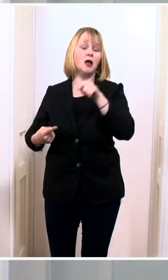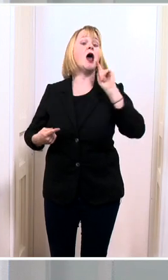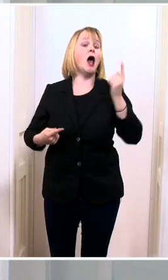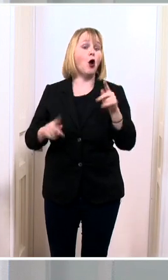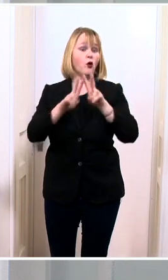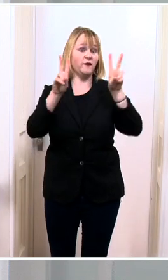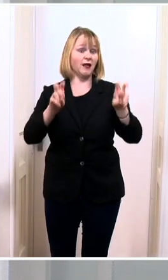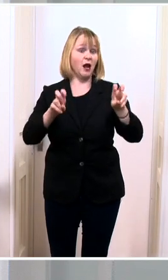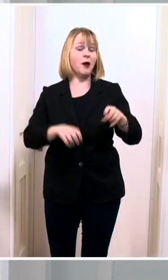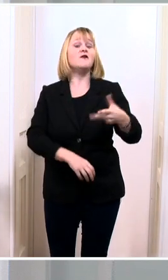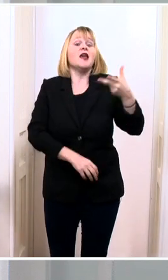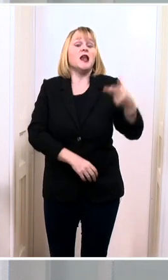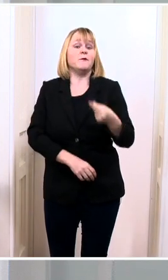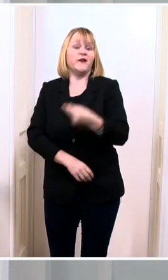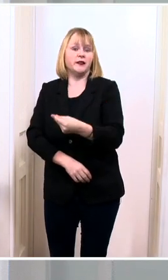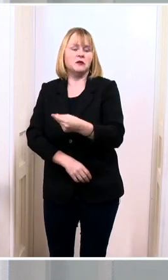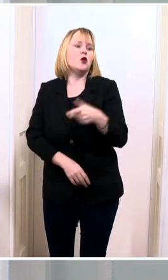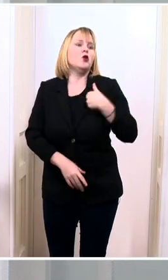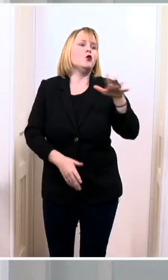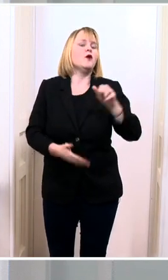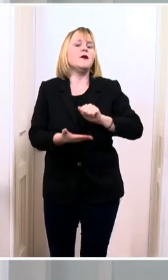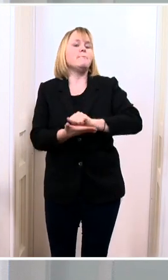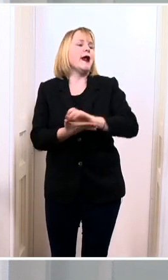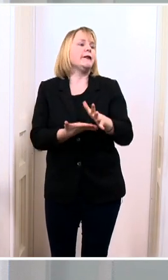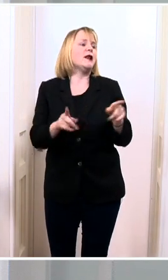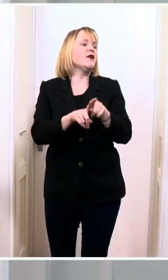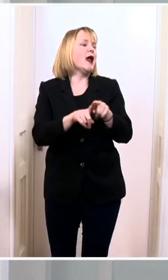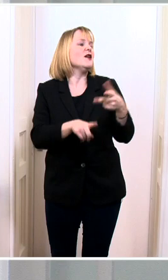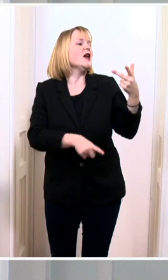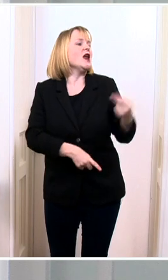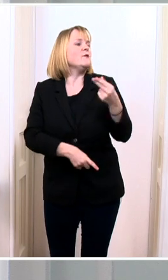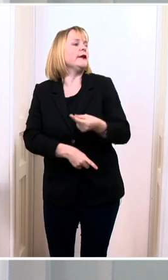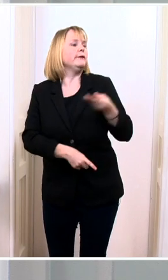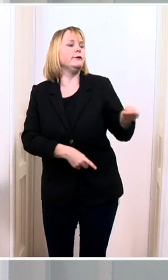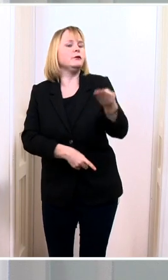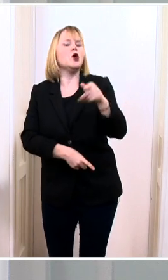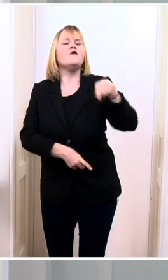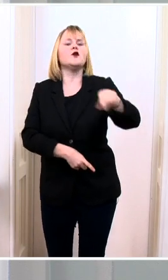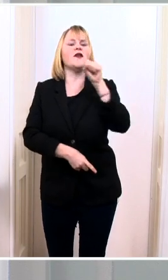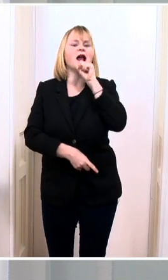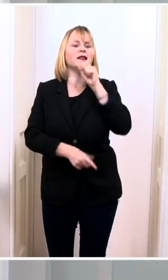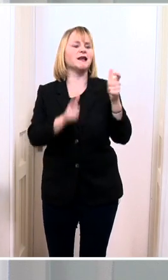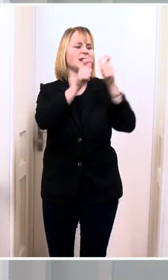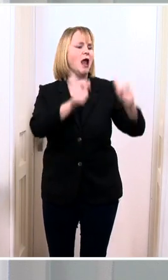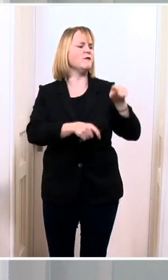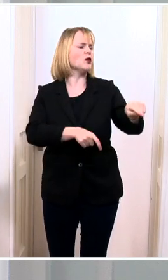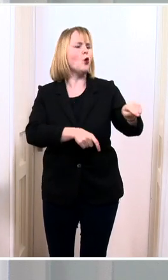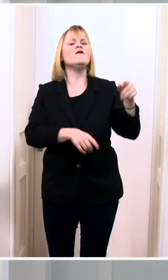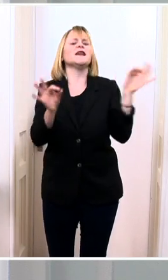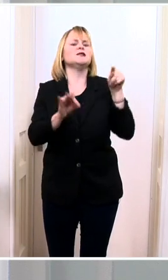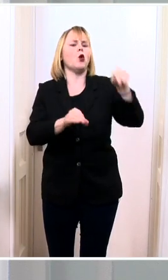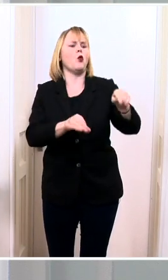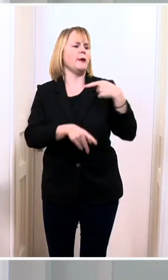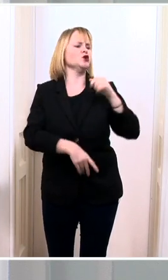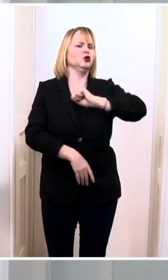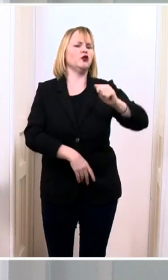darum, medienwirksam ins Altersheim zu fahren, um möglichst rasch eine Person aus der Risikogruppe zu impfen.